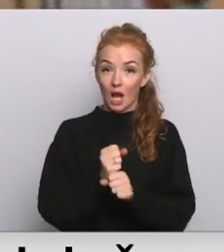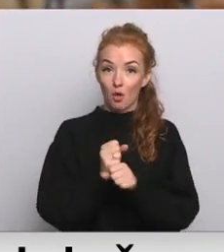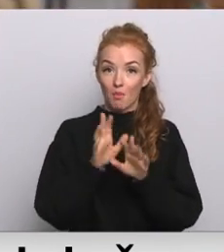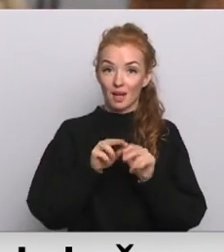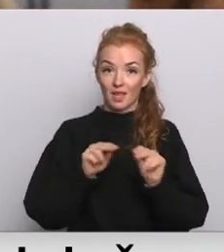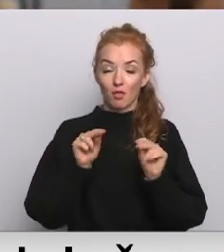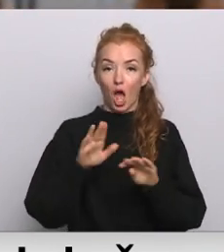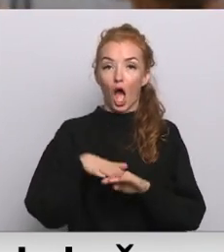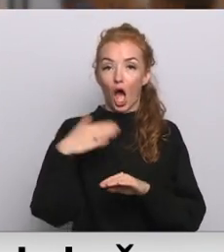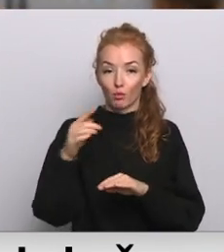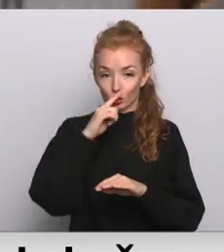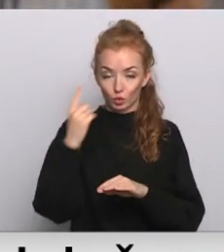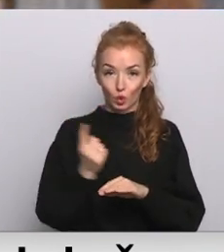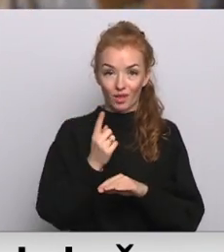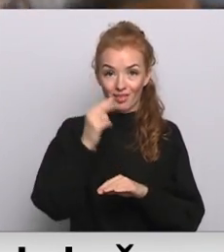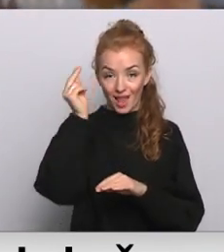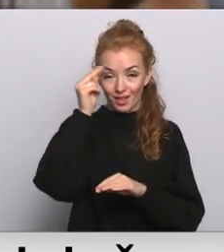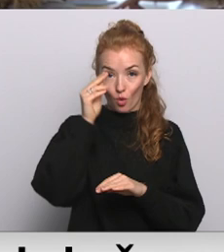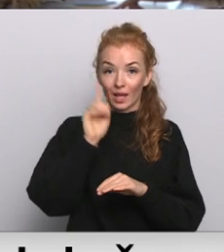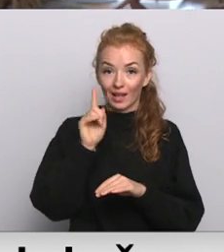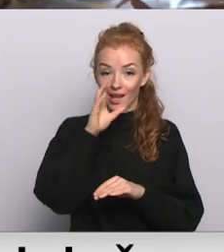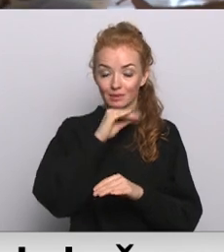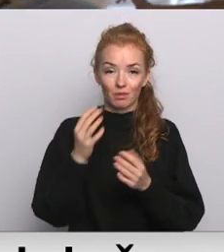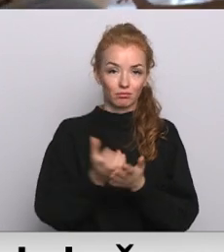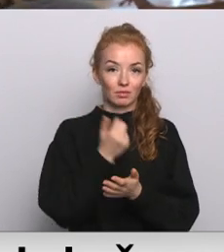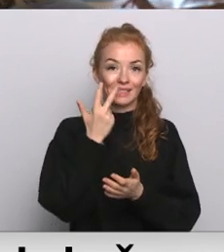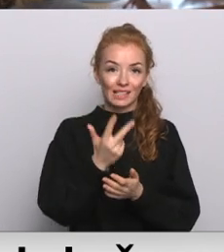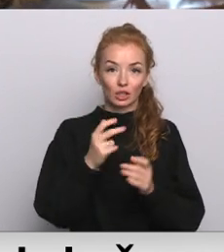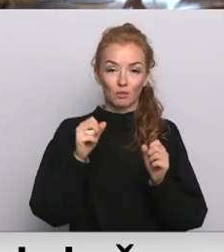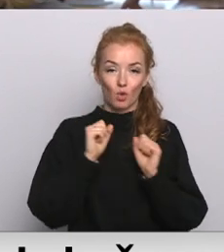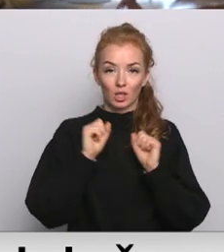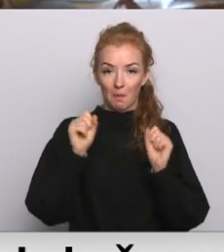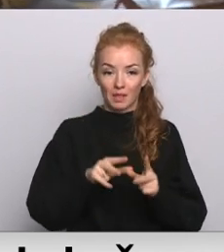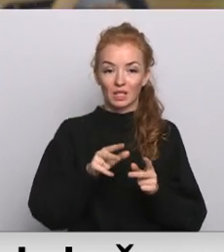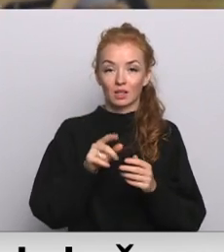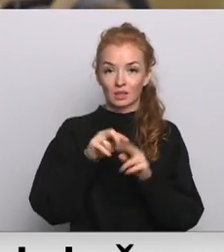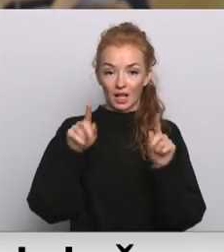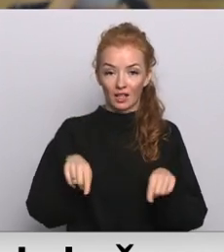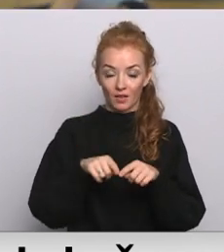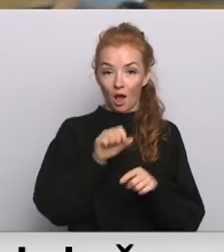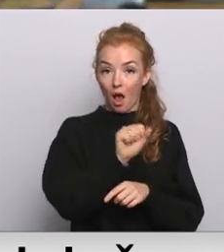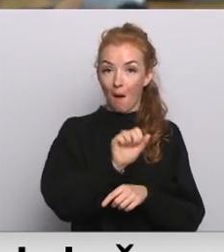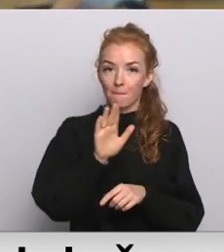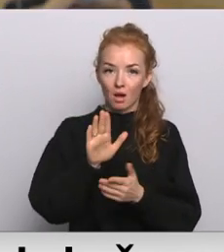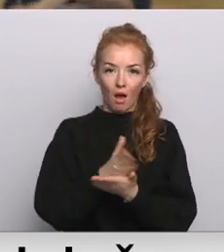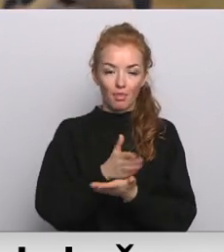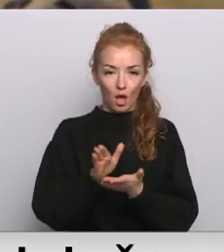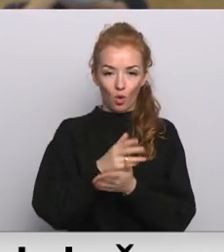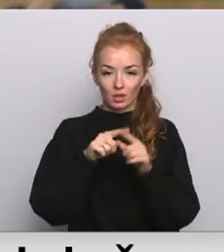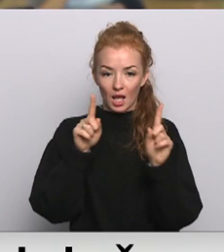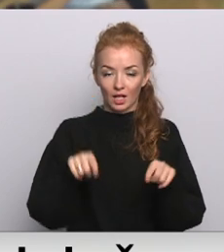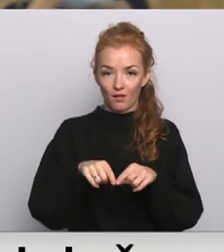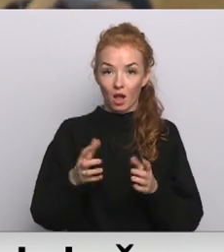treneri ārpus stundu sporta treniņos, iespējams iegūt kādu no trim sporta speciālista certifikātiem. A un B kategorijas